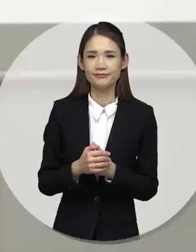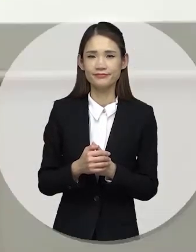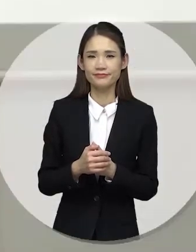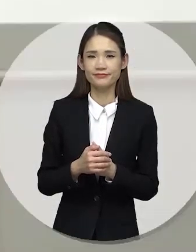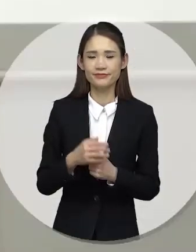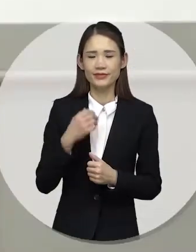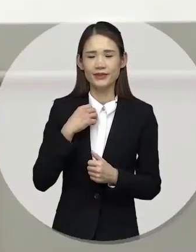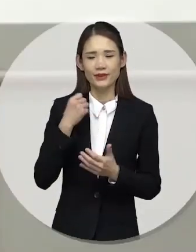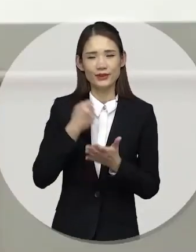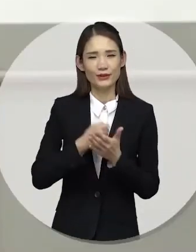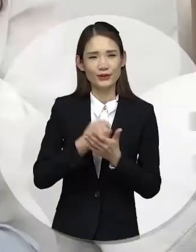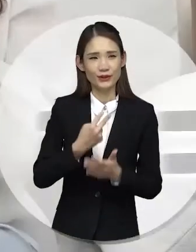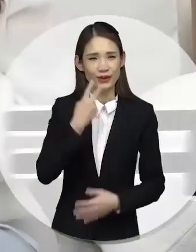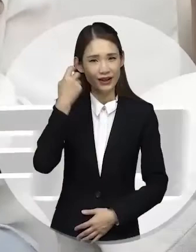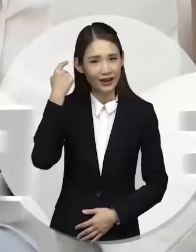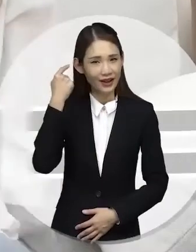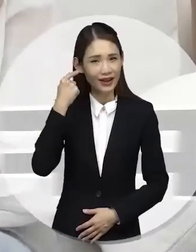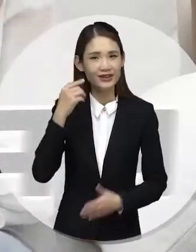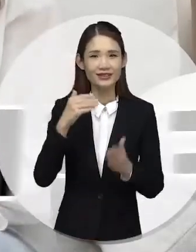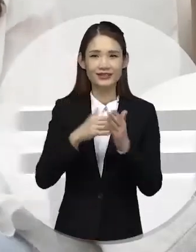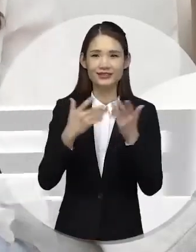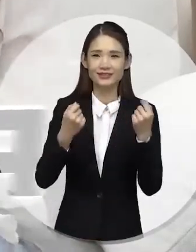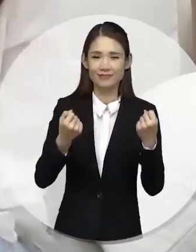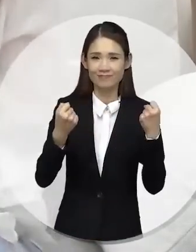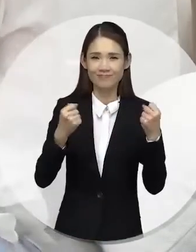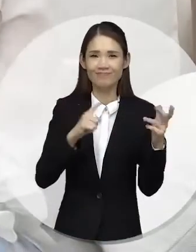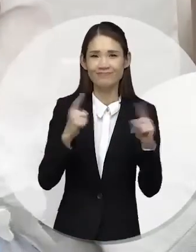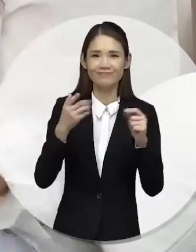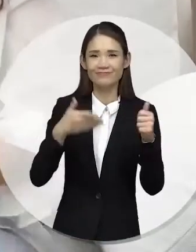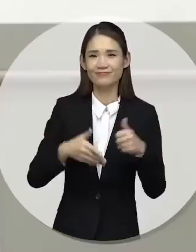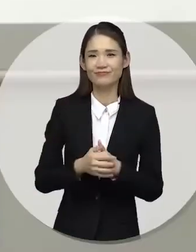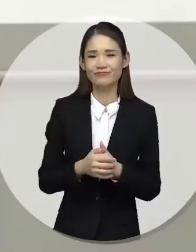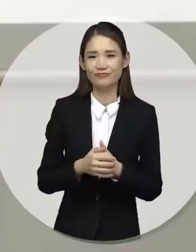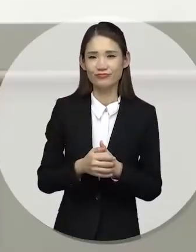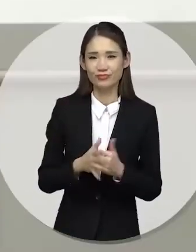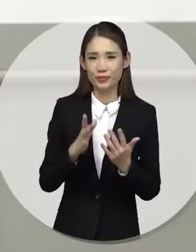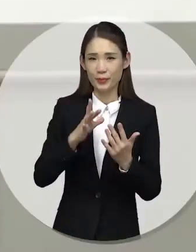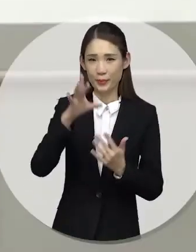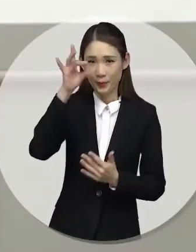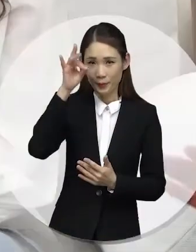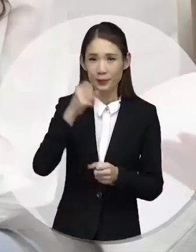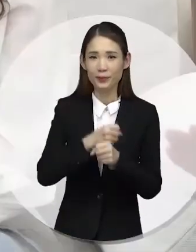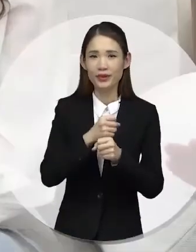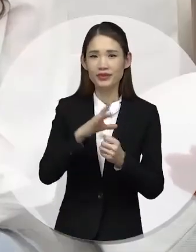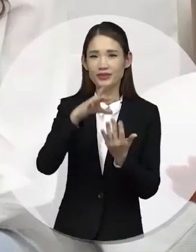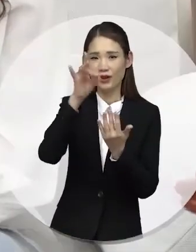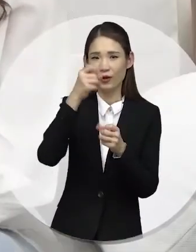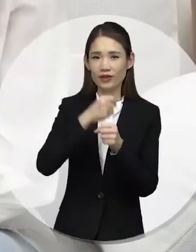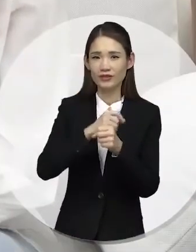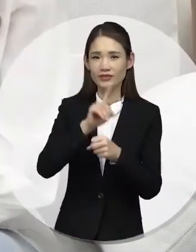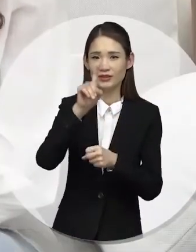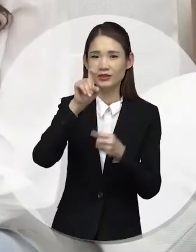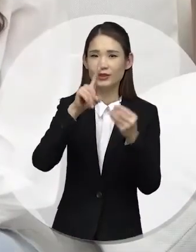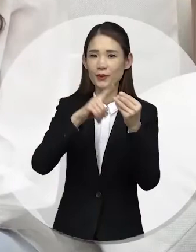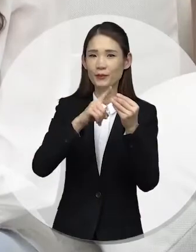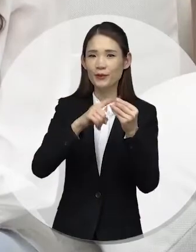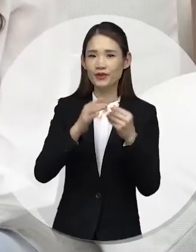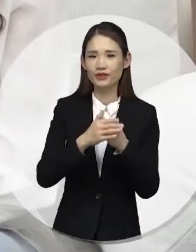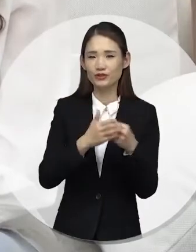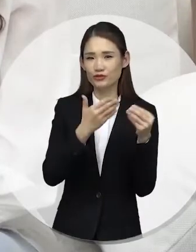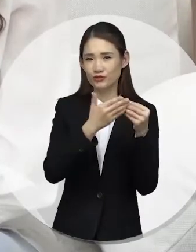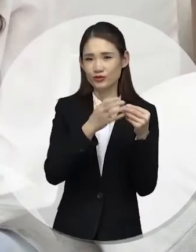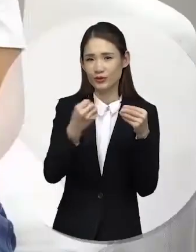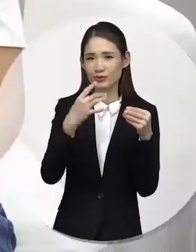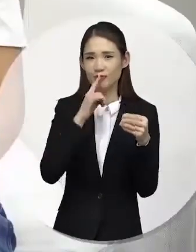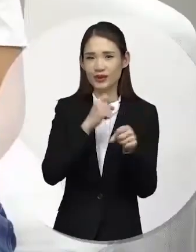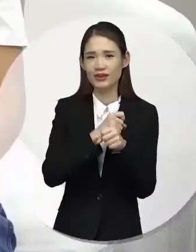자, 이제 점점 한숨이 들긴 합니다. 자, 힘내주세요. 바로 선택을 해볼까요? 그런데 11번 하는 사람들이 9번